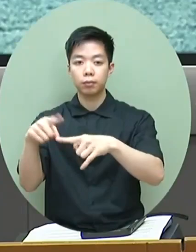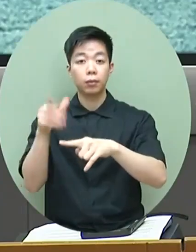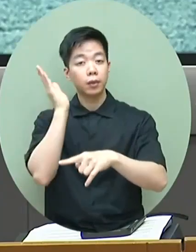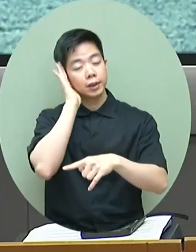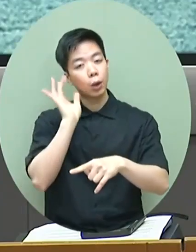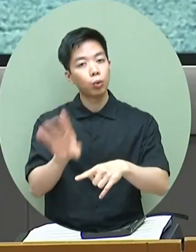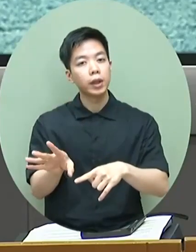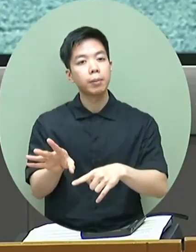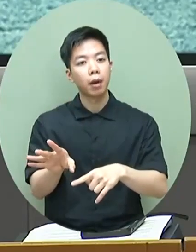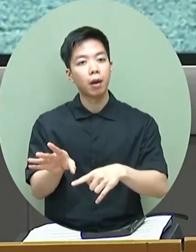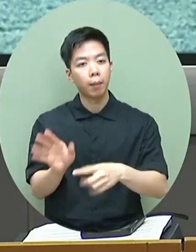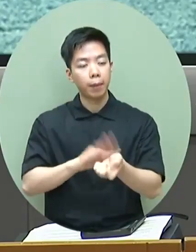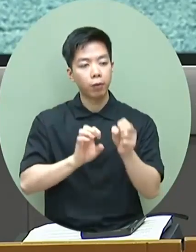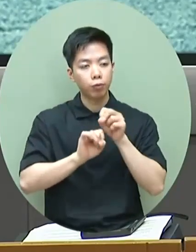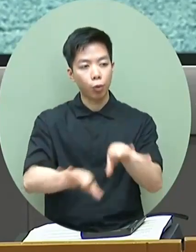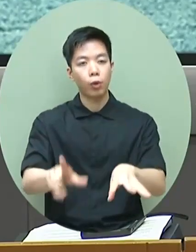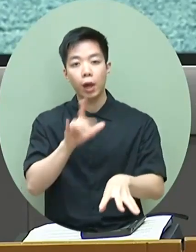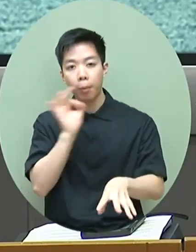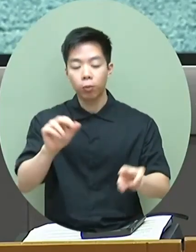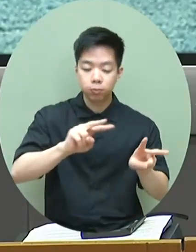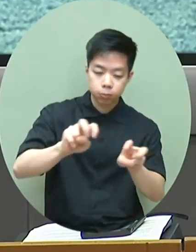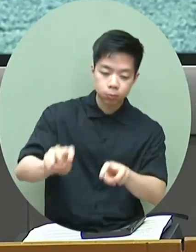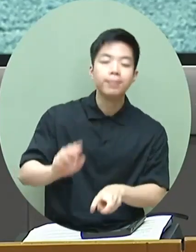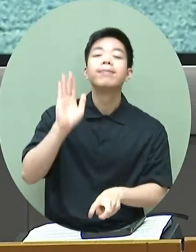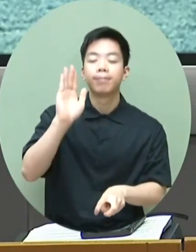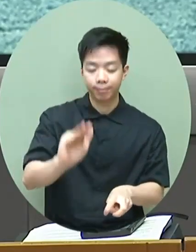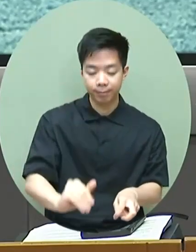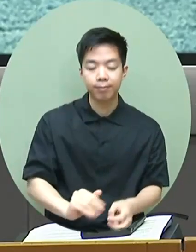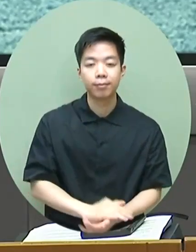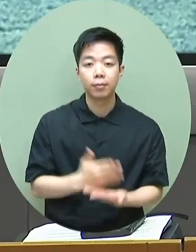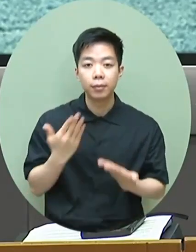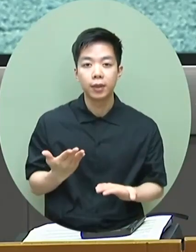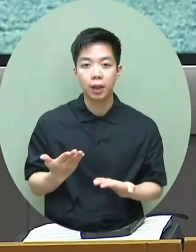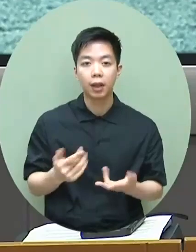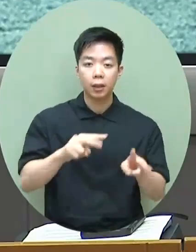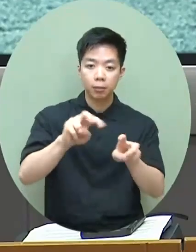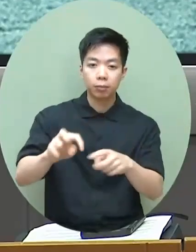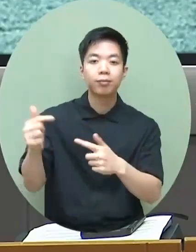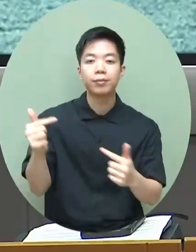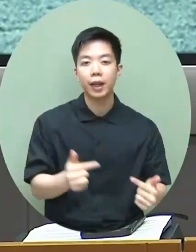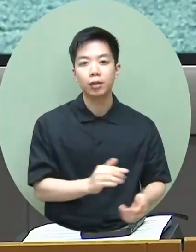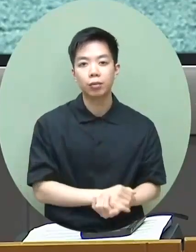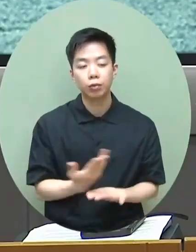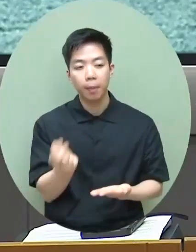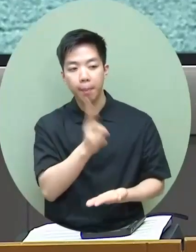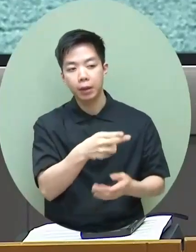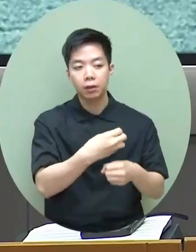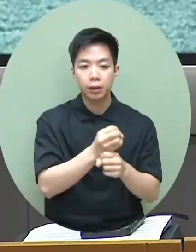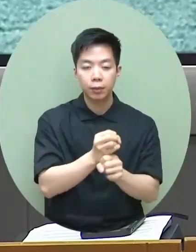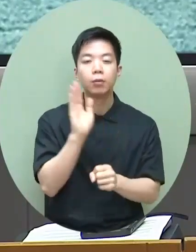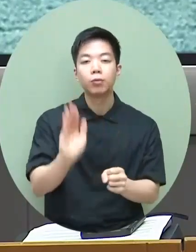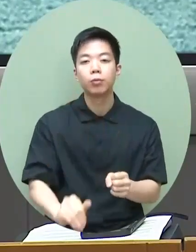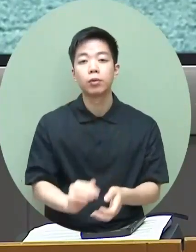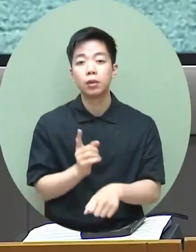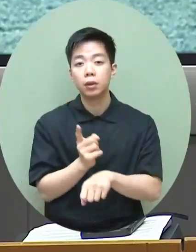我哋同喺度睇緊，同埋有一啲呢都會叫佢哋做返個檢測嘅。咁暫時就未有新嘅個案，但我哋都即係